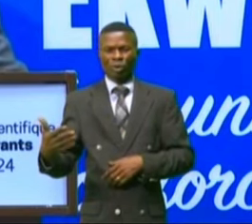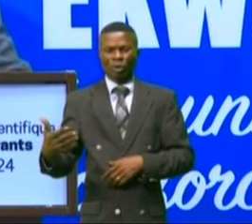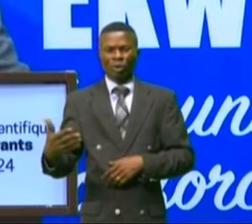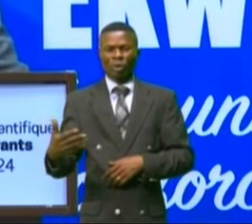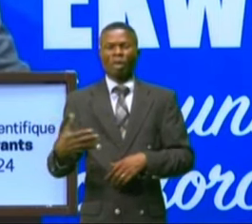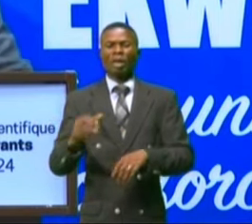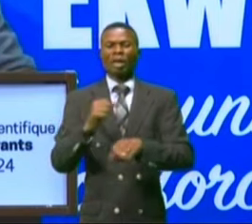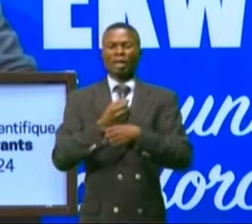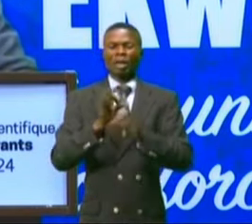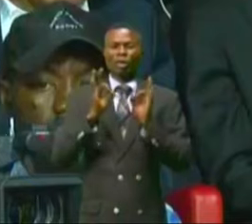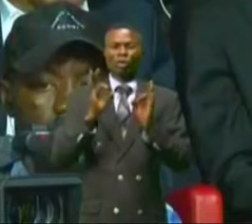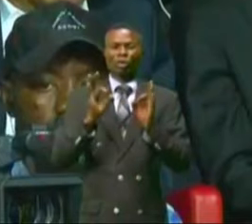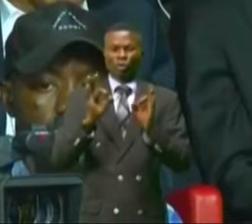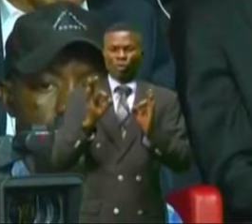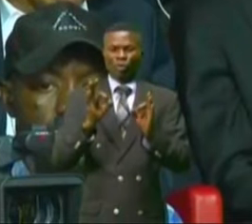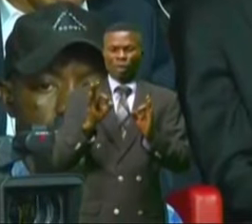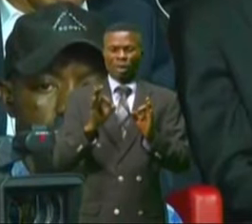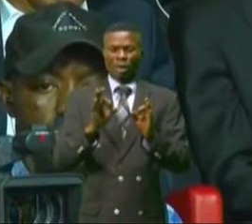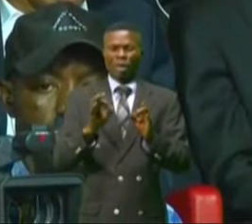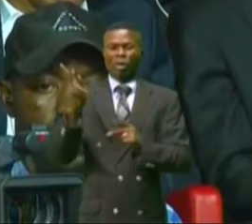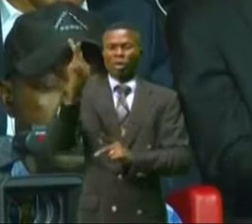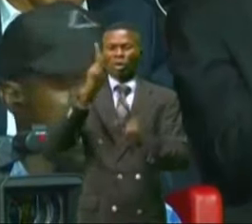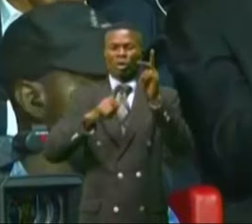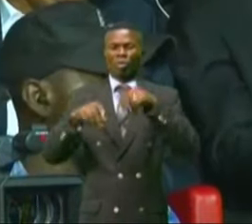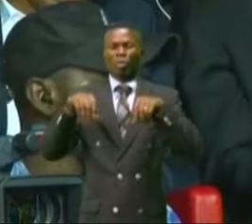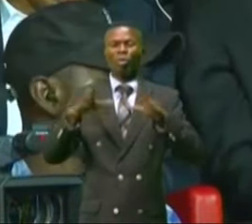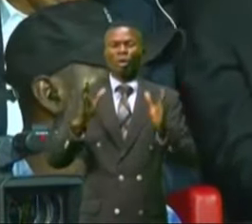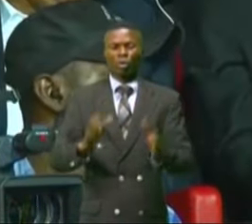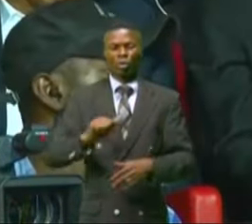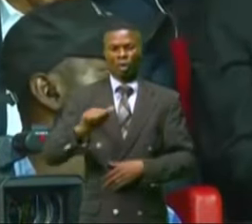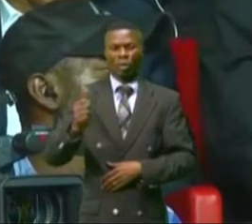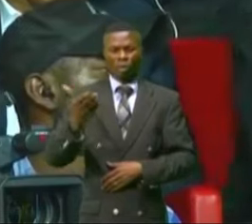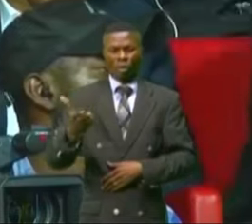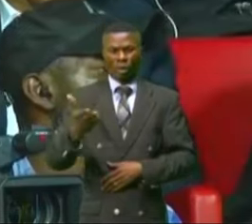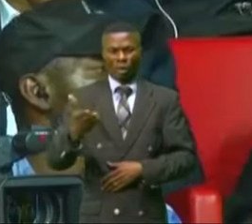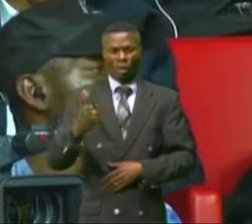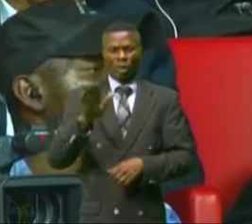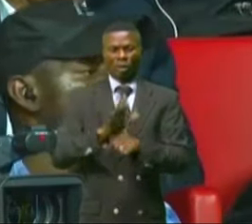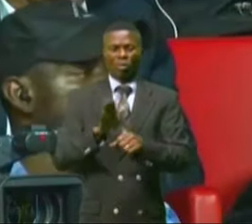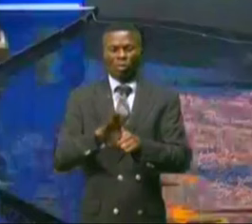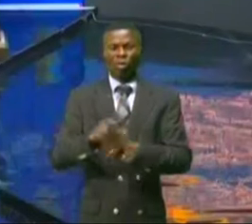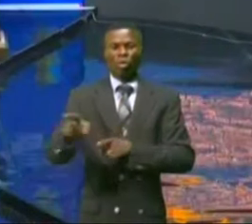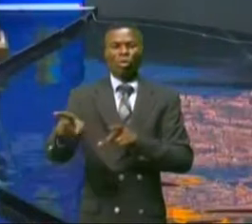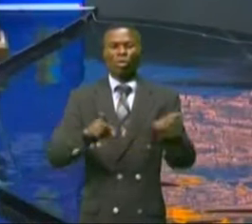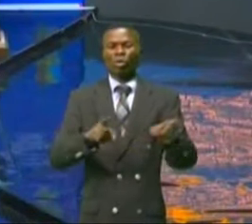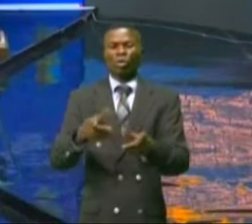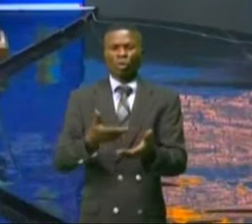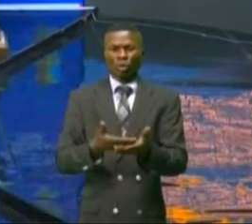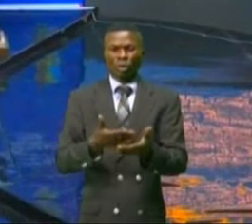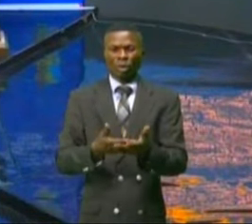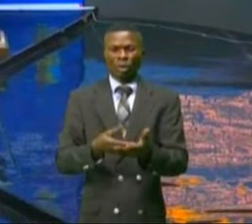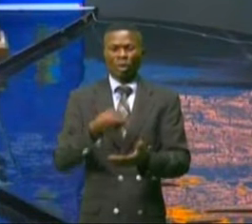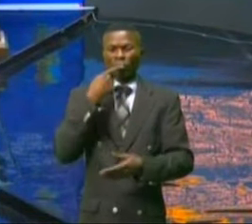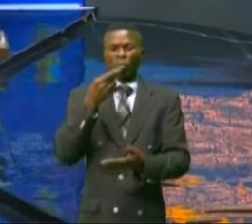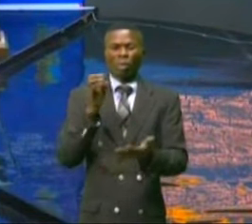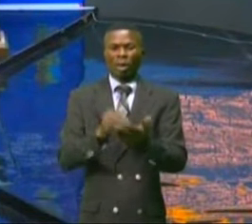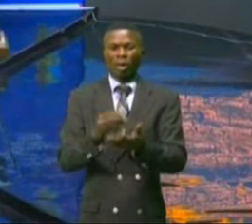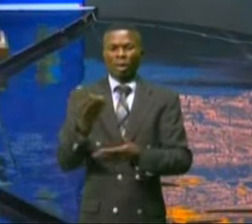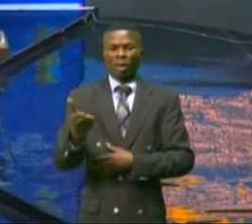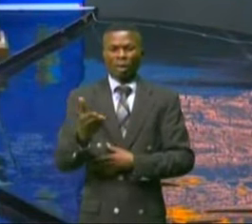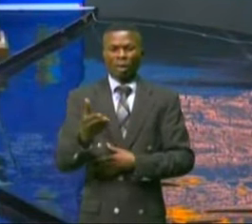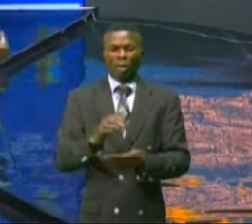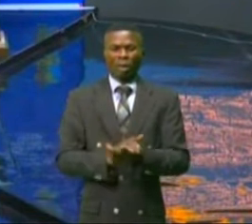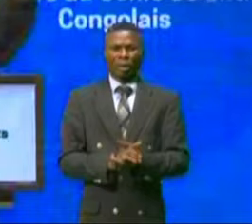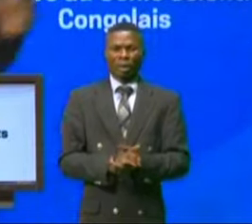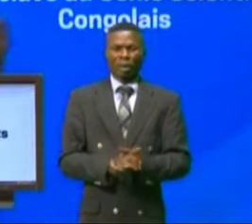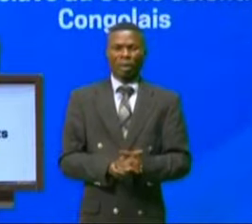d'invention d'innovation par le peuple congolais et dans divers domaines. Intervenant à son tour, Désiré